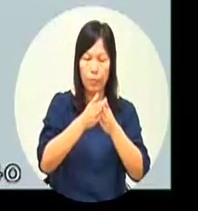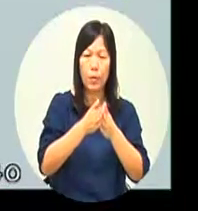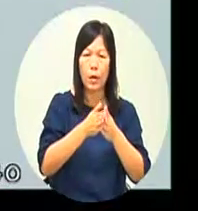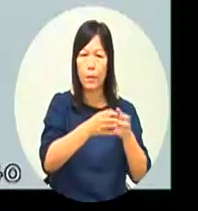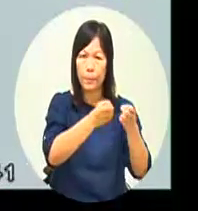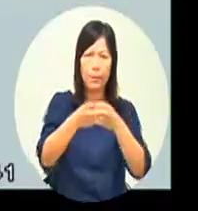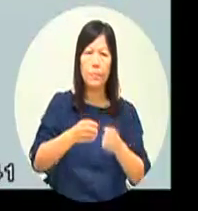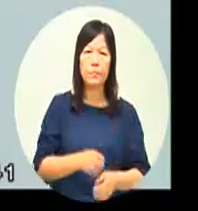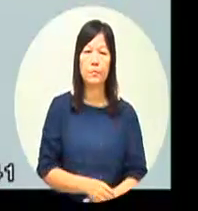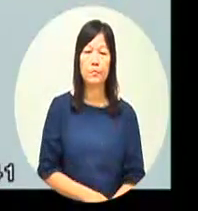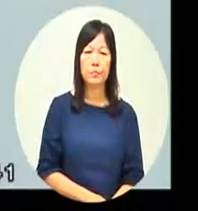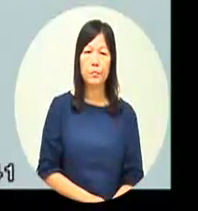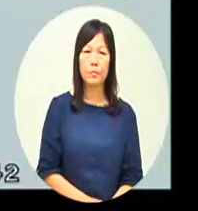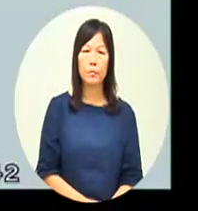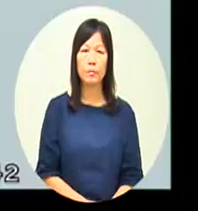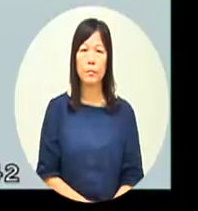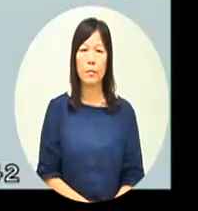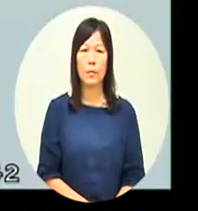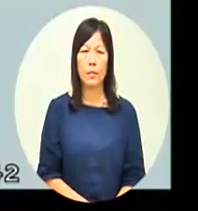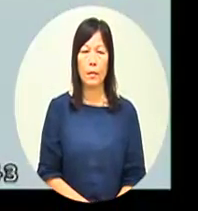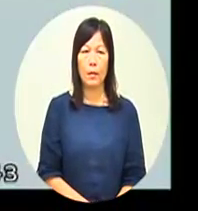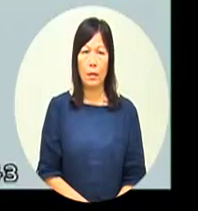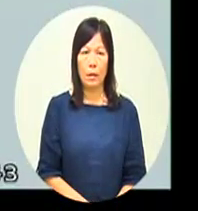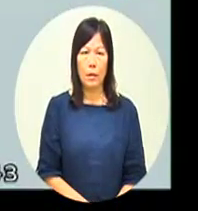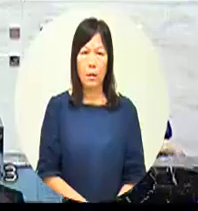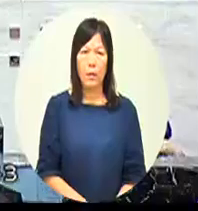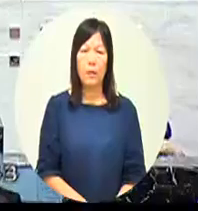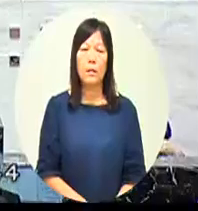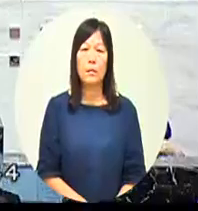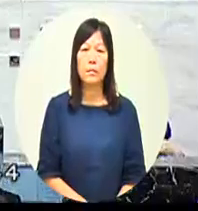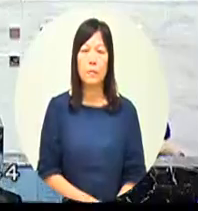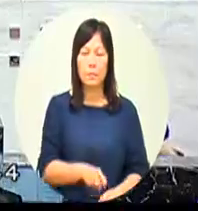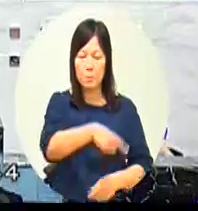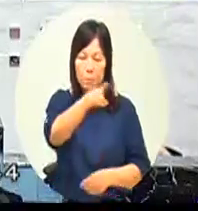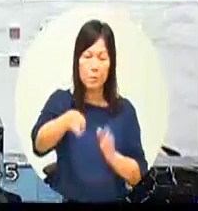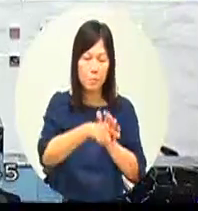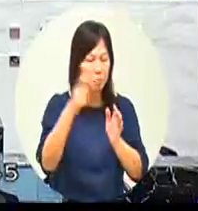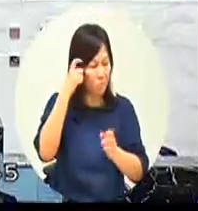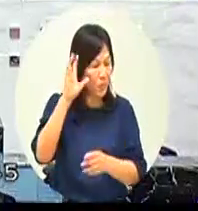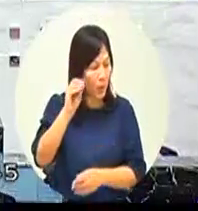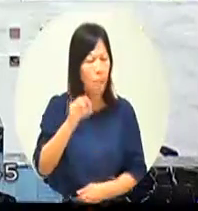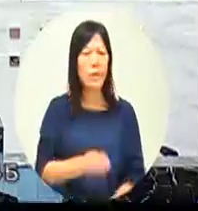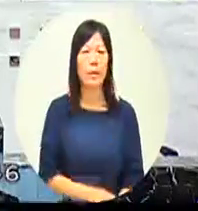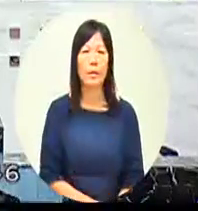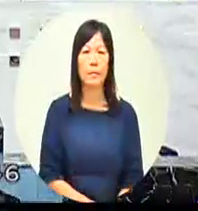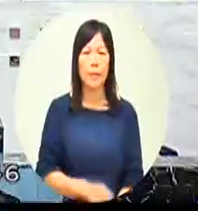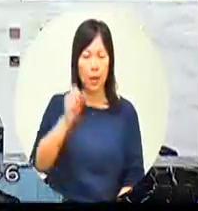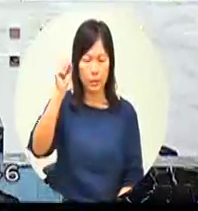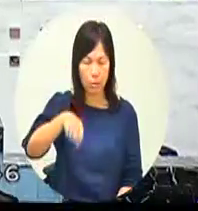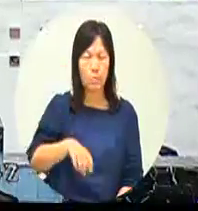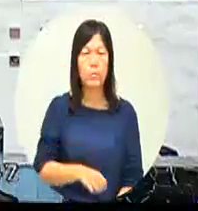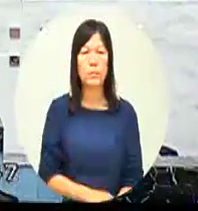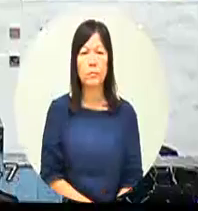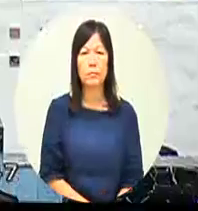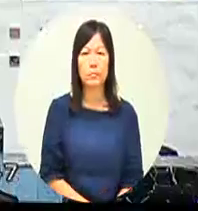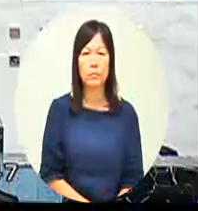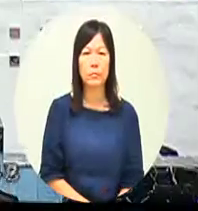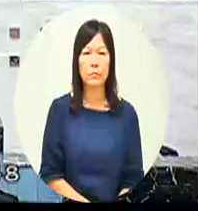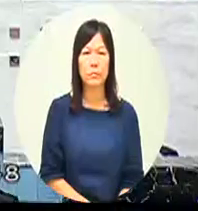10533195400令颁布发布，请查照，请讨论。 各位同仁有没有意见？准予备查。